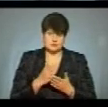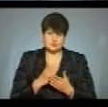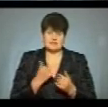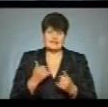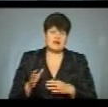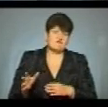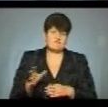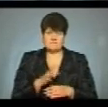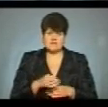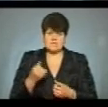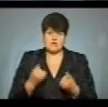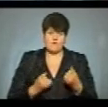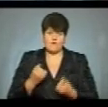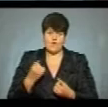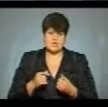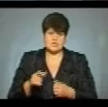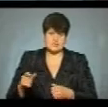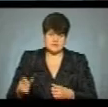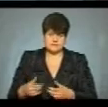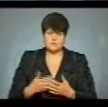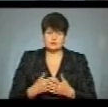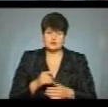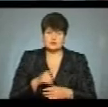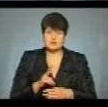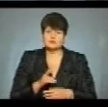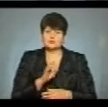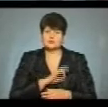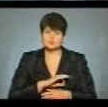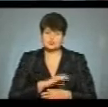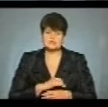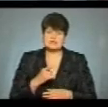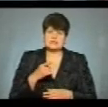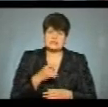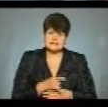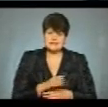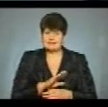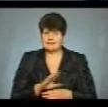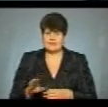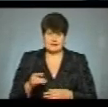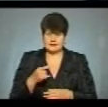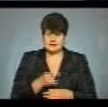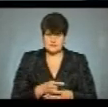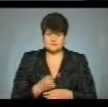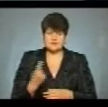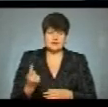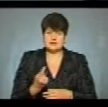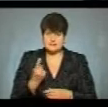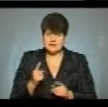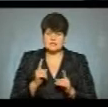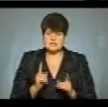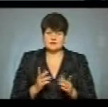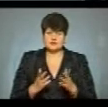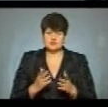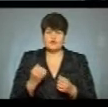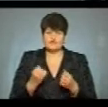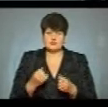для всіх водіїв, тобто і тих, які користуються і таксі, і не таксі. Єдине, що навіть якщо водій таксі